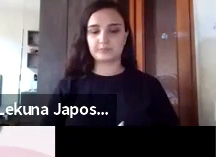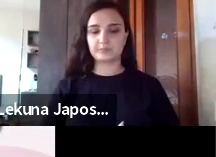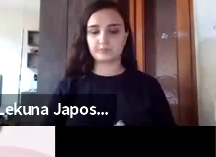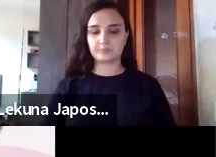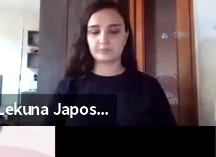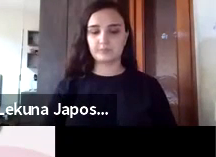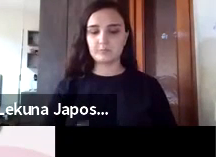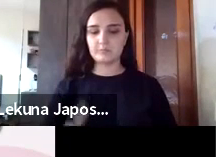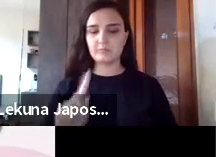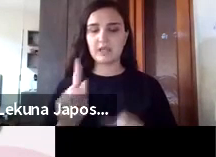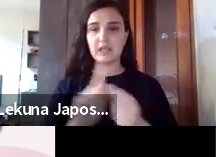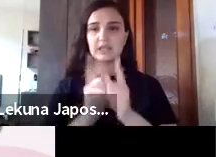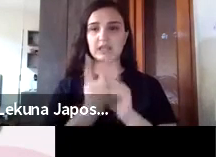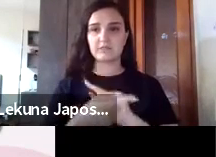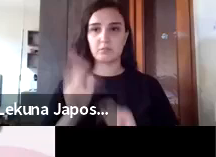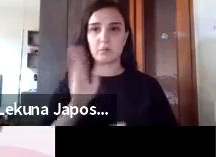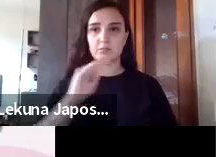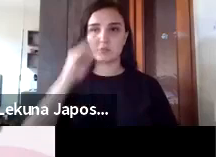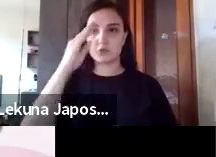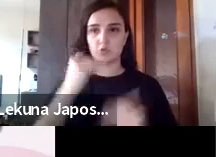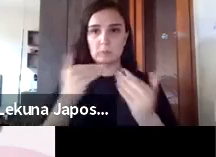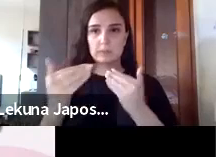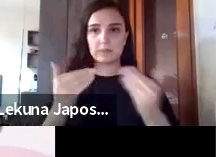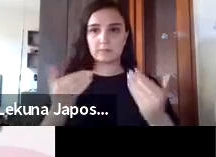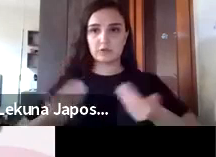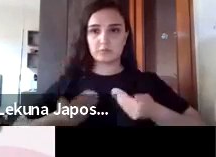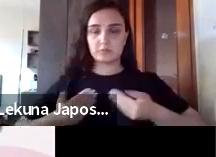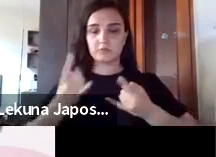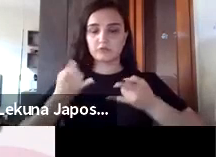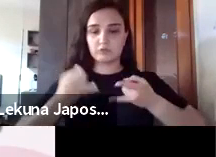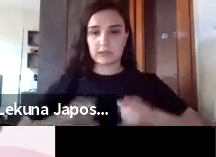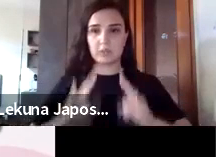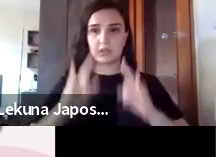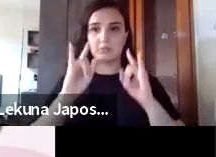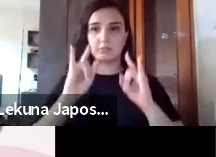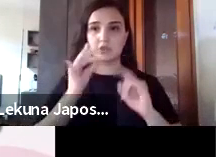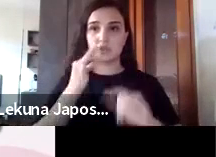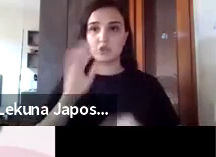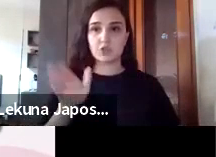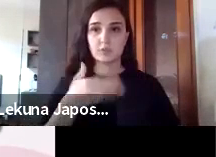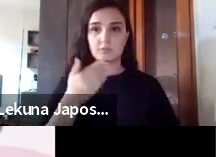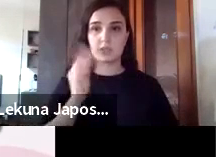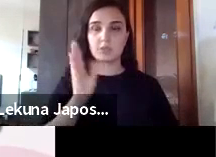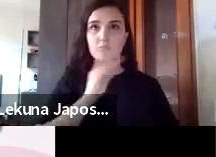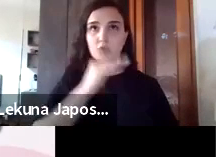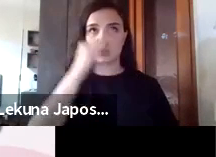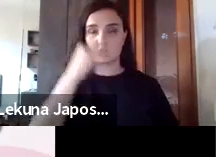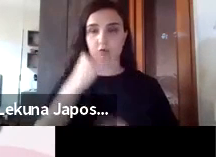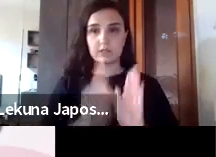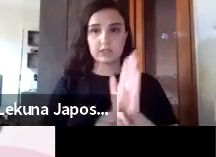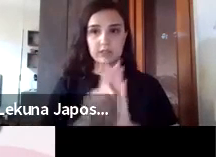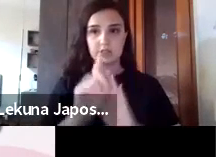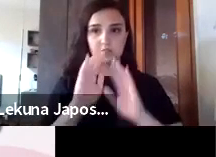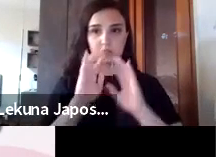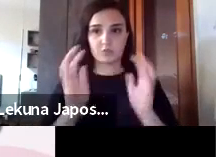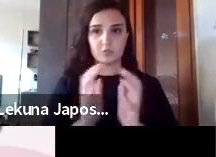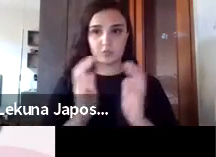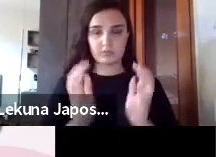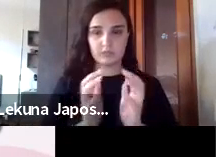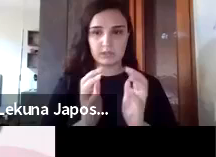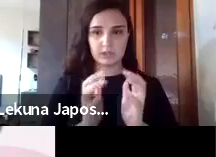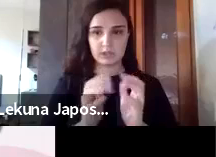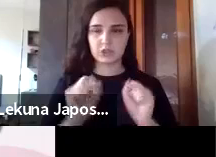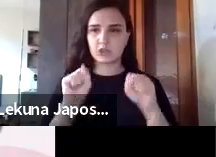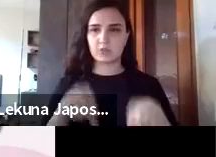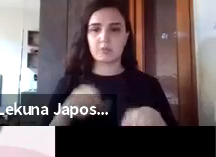რა იცვლება მშობლის ცხოვრებაში ბავშვის დაბადების შემდეგ, ხო? მშობელი იწყებს ზრუნვას,